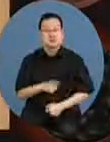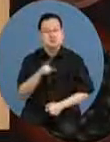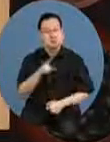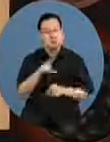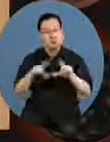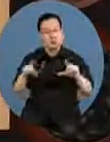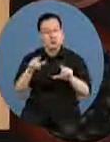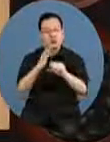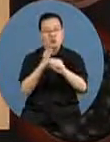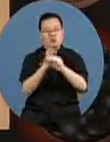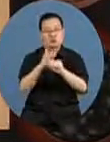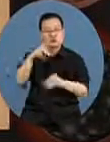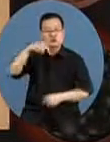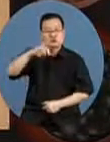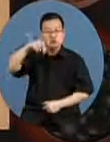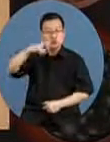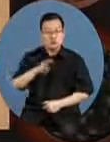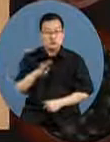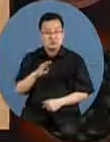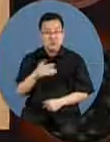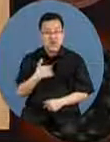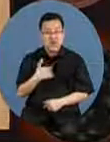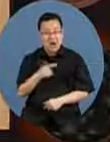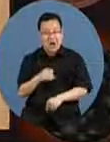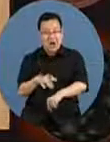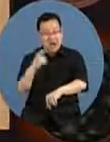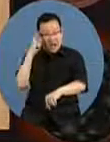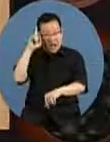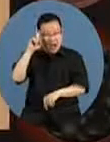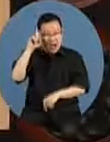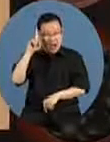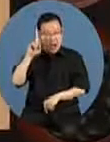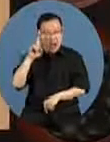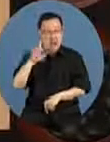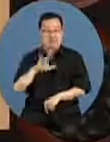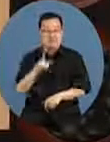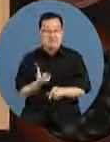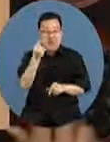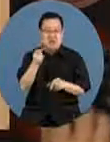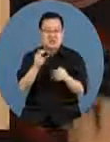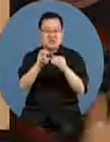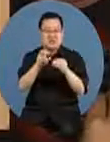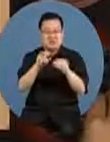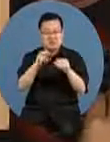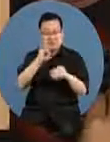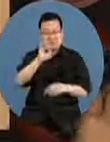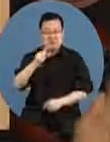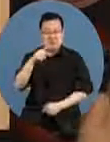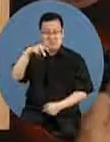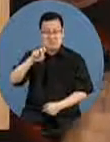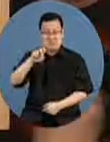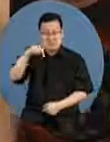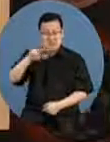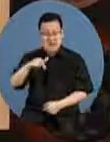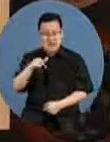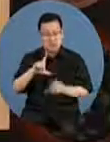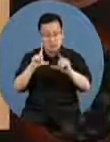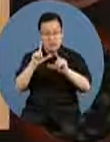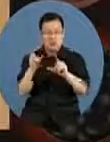중급자분들은 꽉 이어요, 그냥. 들여다보면 귀찮으니까. 네. 근데 그냥 빈 상황으로 입는 수는 절대 안 되고요.